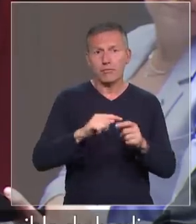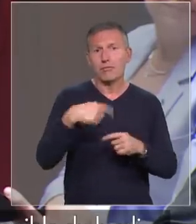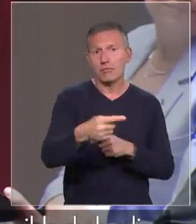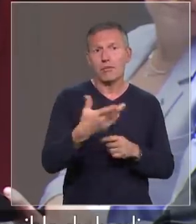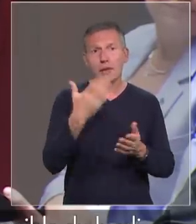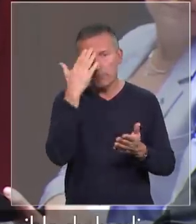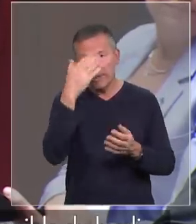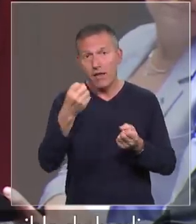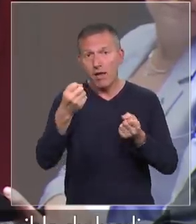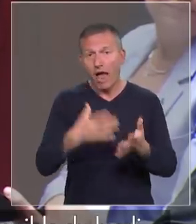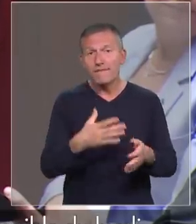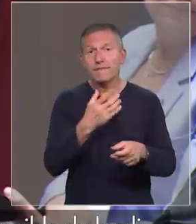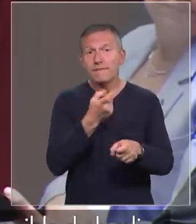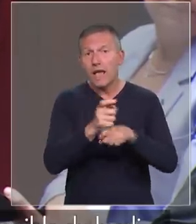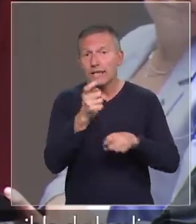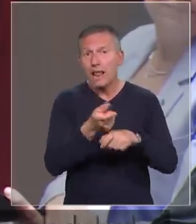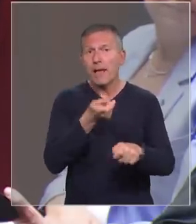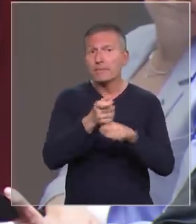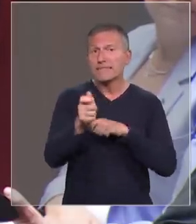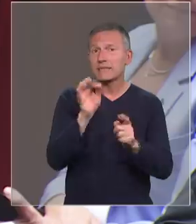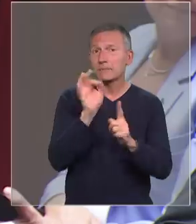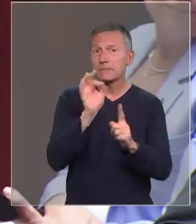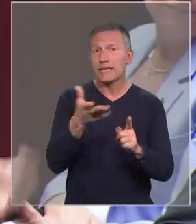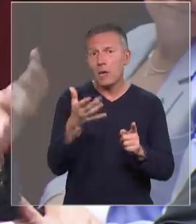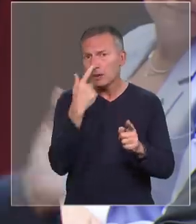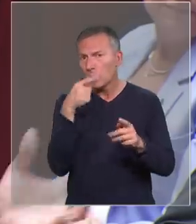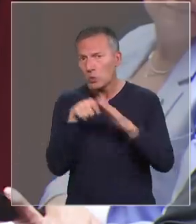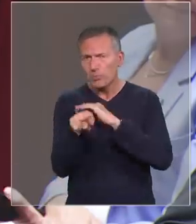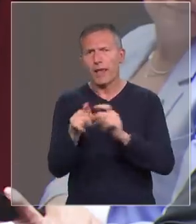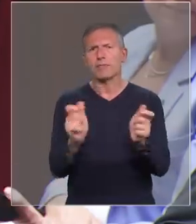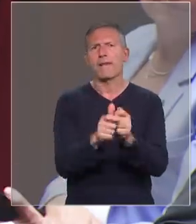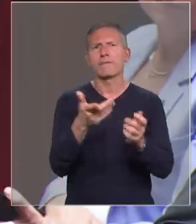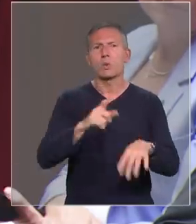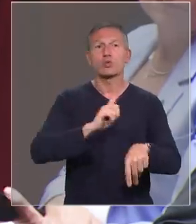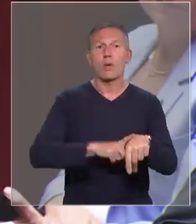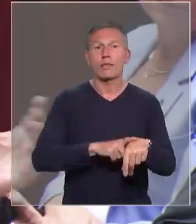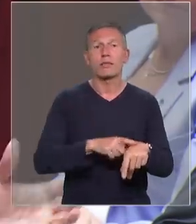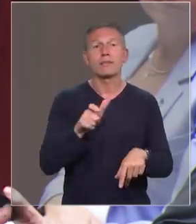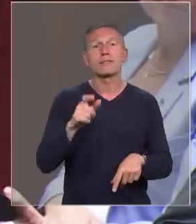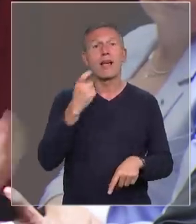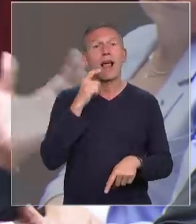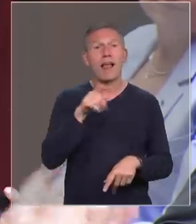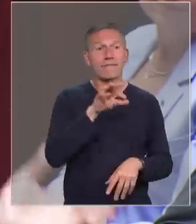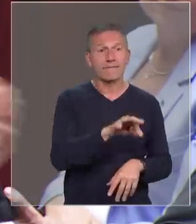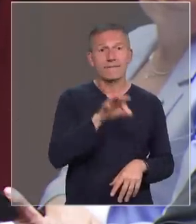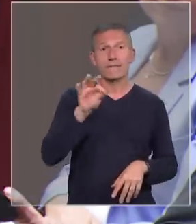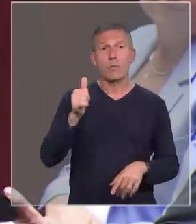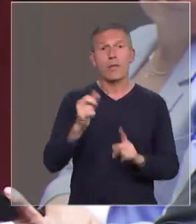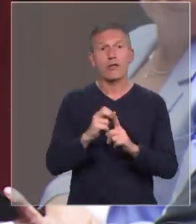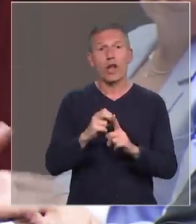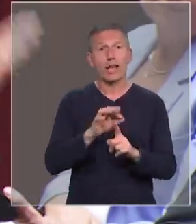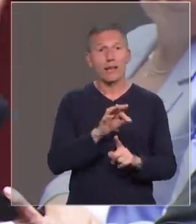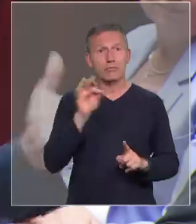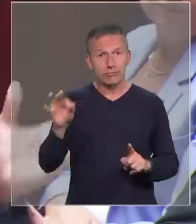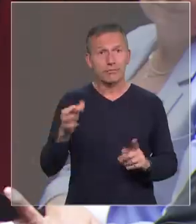d'un harcèlement avéré ou suspect, le déplacement de l'élève harceleur dans le premier degré, jusqu'à présent ça n'était